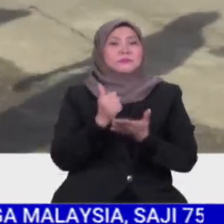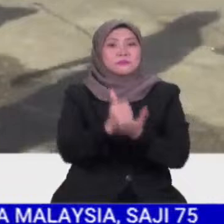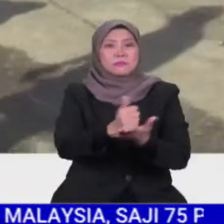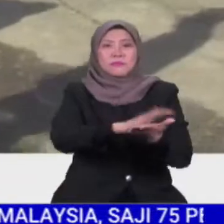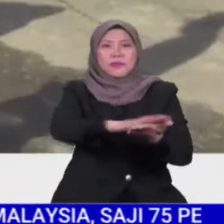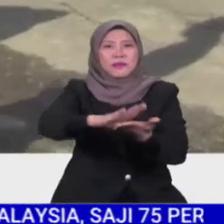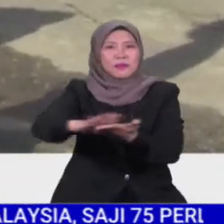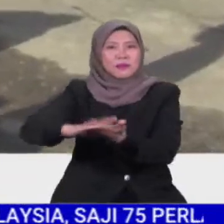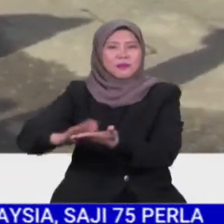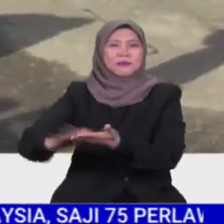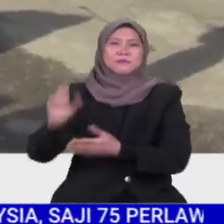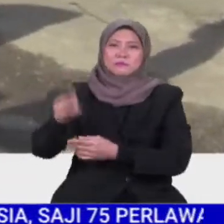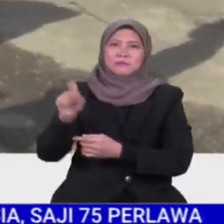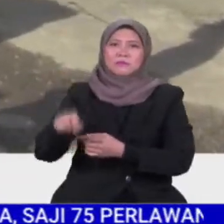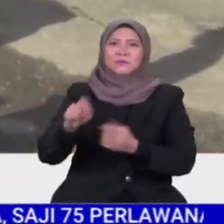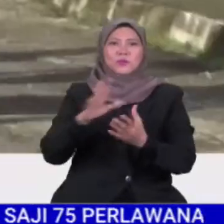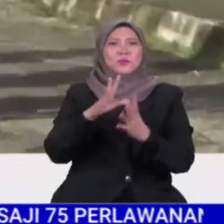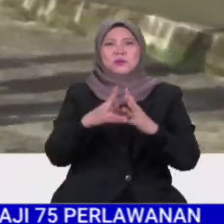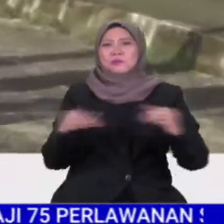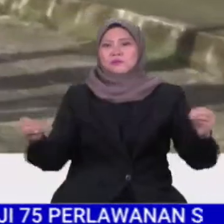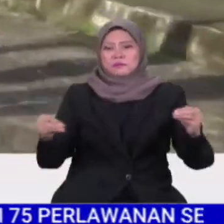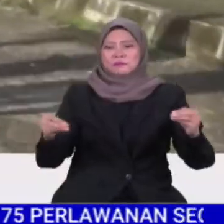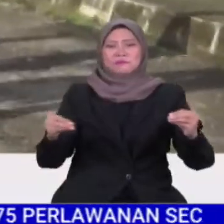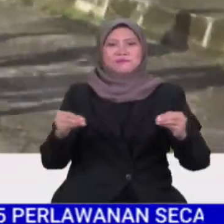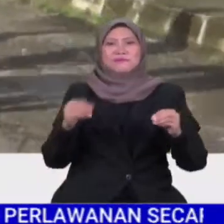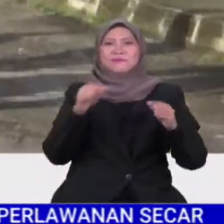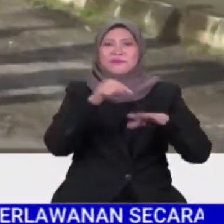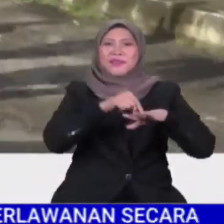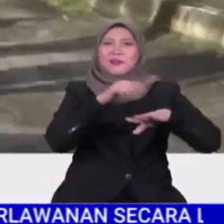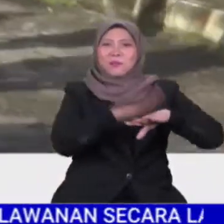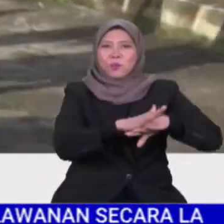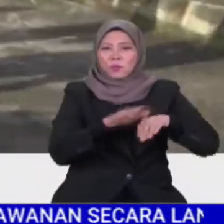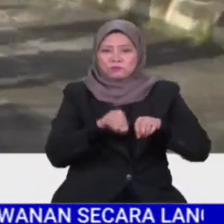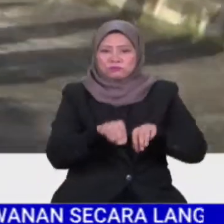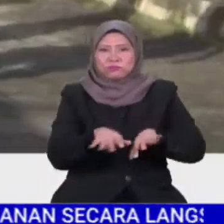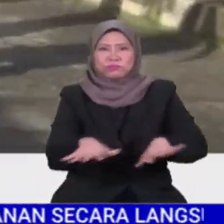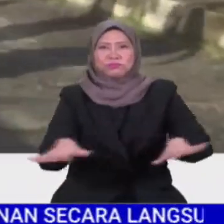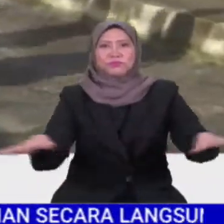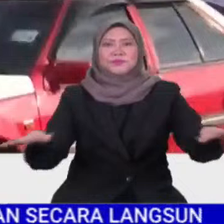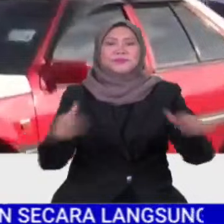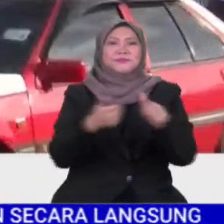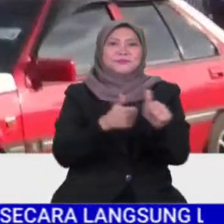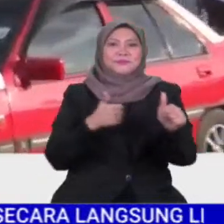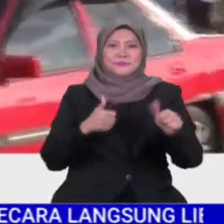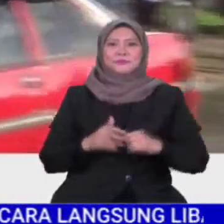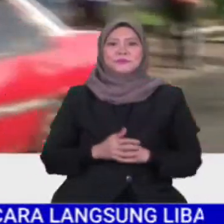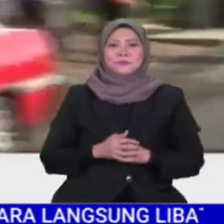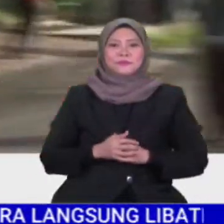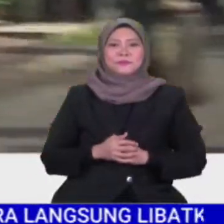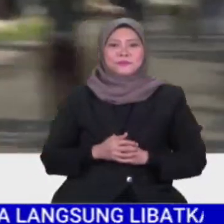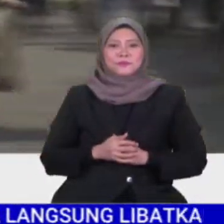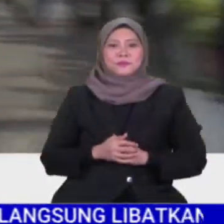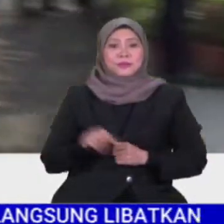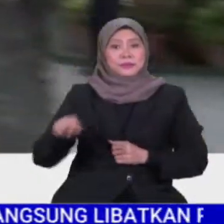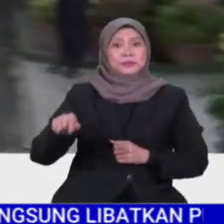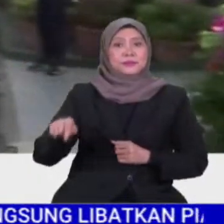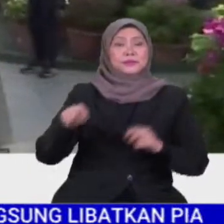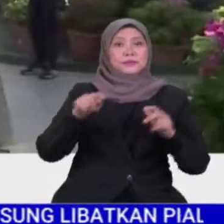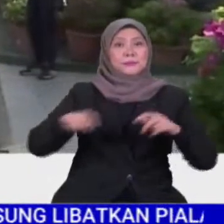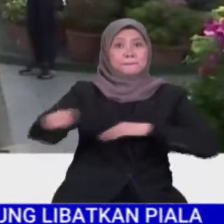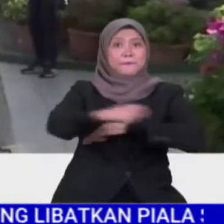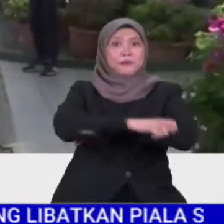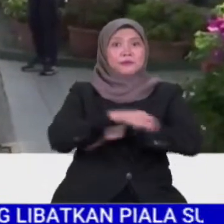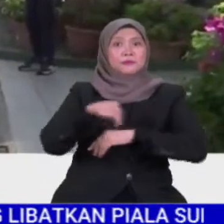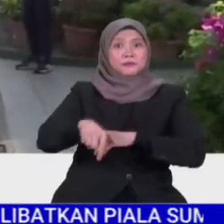gotong royong lebih kerap untuk melupuskan tempat pembiakan nyamuk Aedes. Di Taman Tawau Lama ini telah dikenal